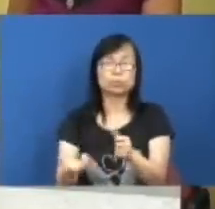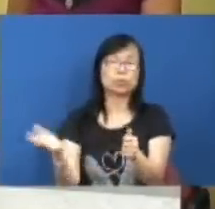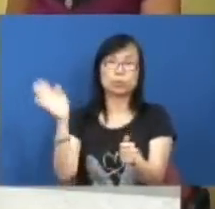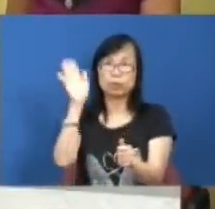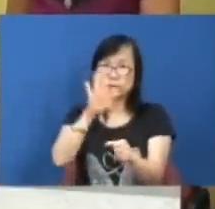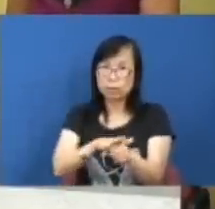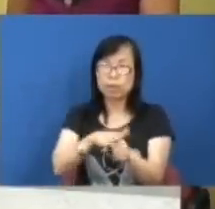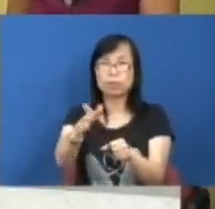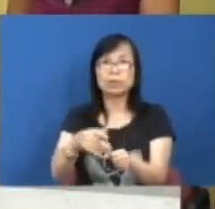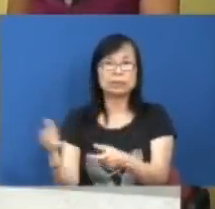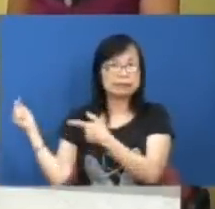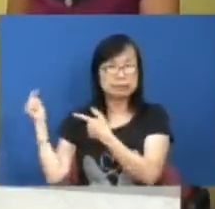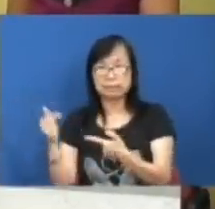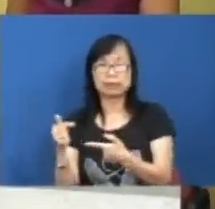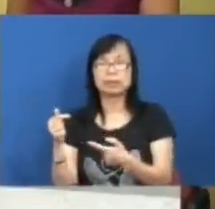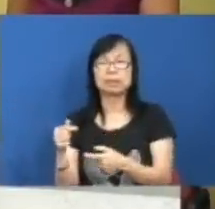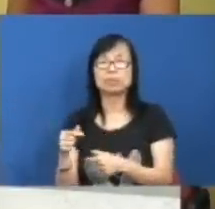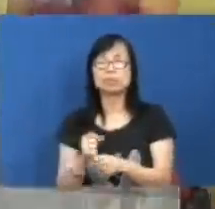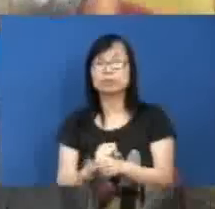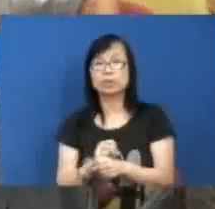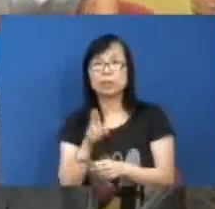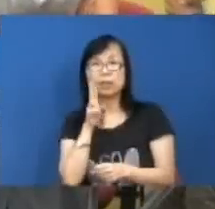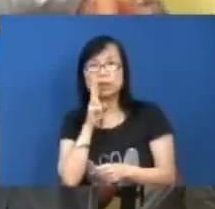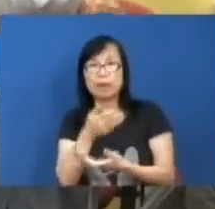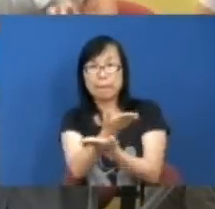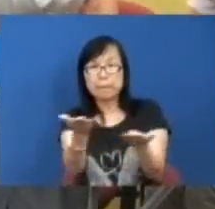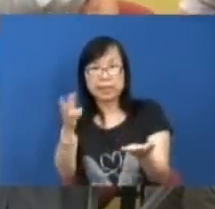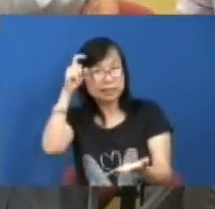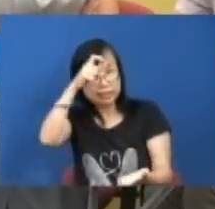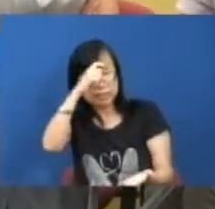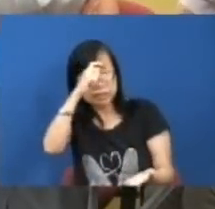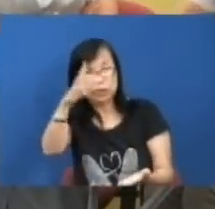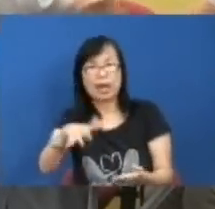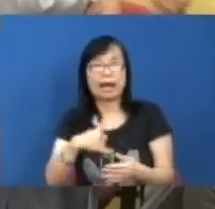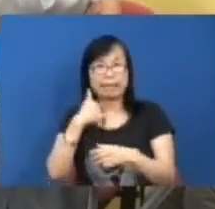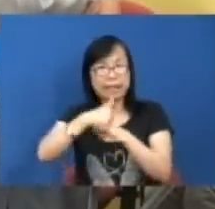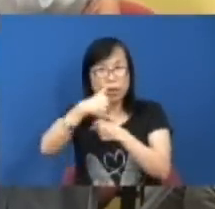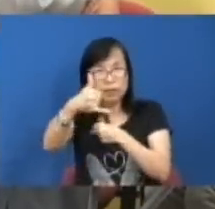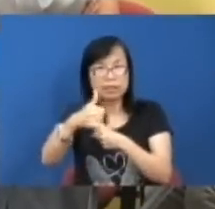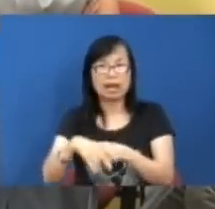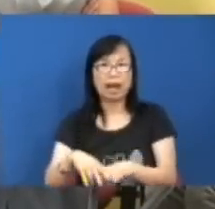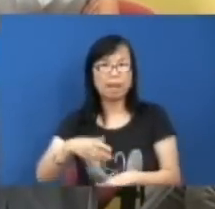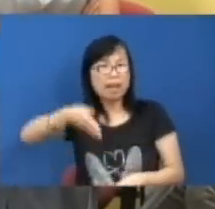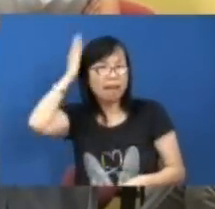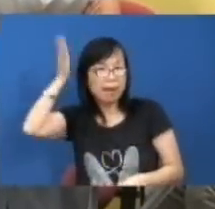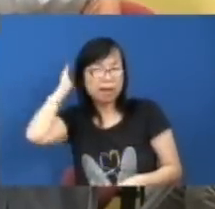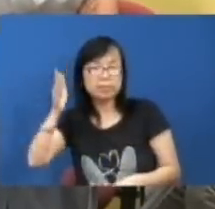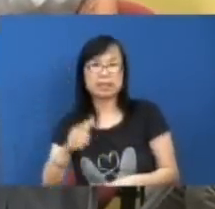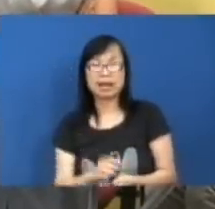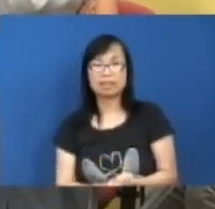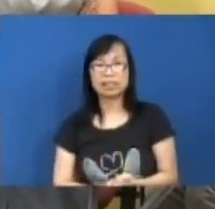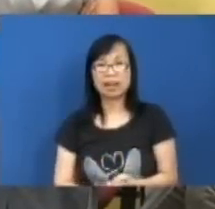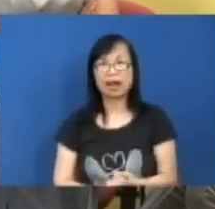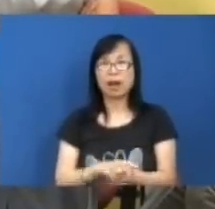衫，都未必能夠可以做到個保 護。好同意啊！ 各位觀眾，大家又記得啦，睇翻我哋第六集啦。阿陳生咧就喺呢方面咧， 防水專